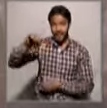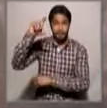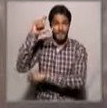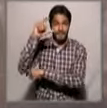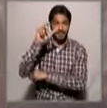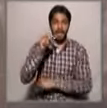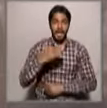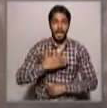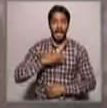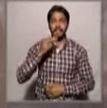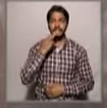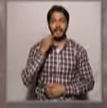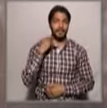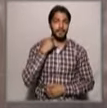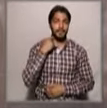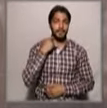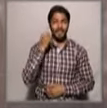إذا وجد في مكة